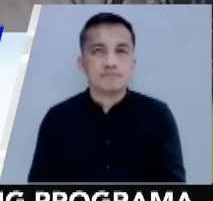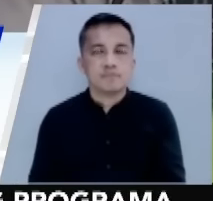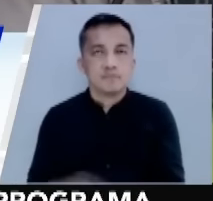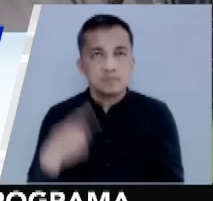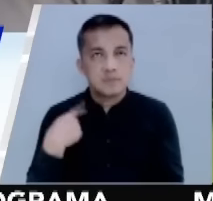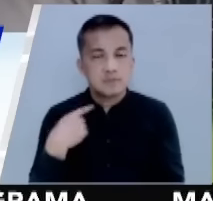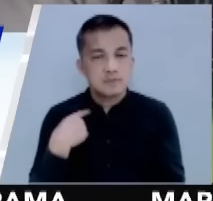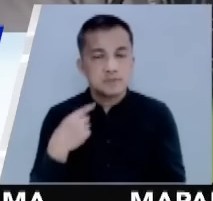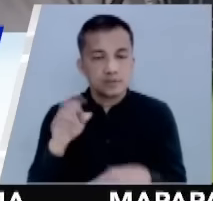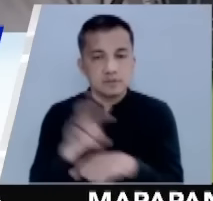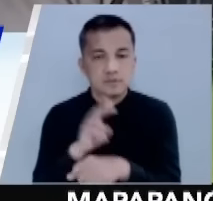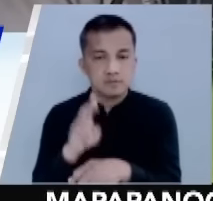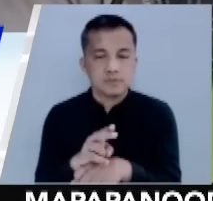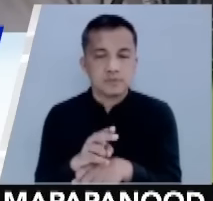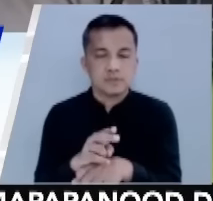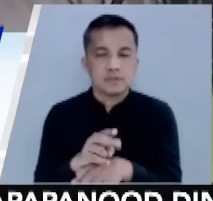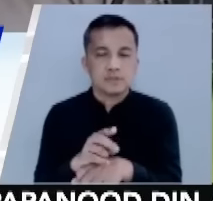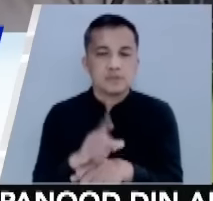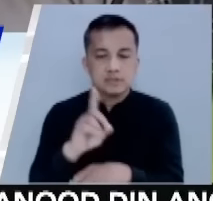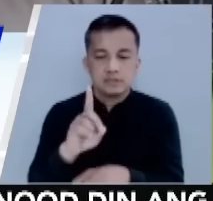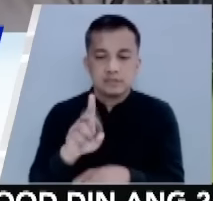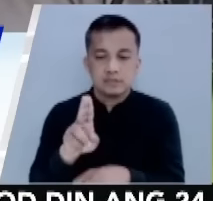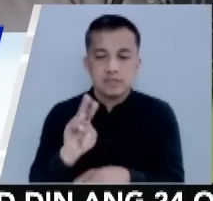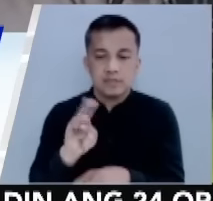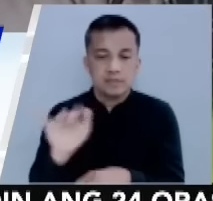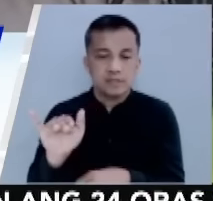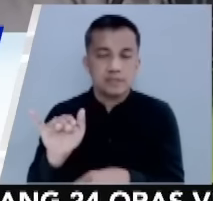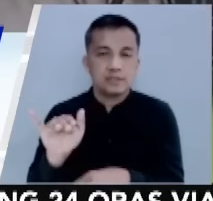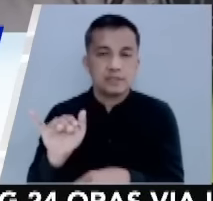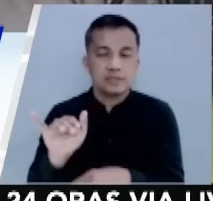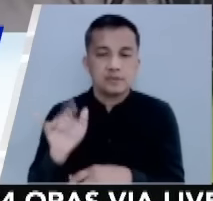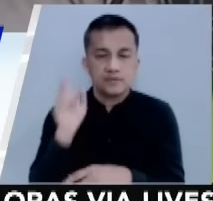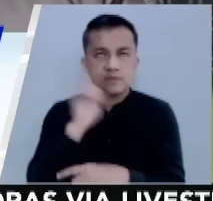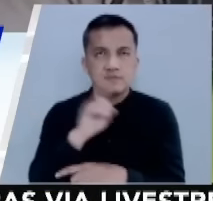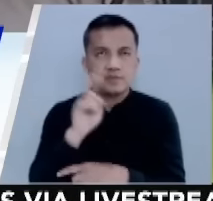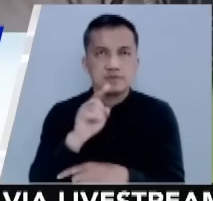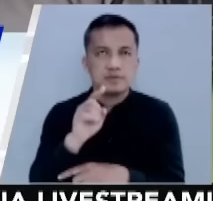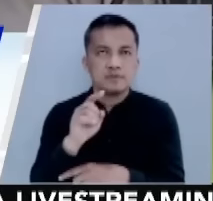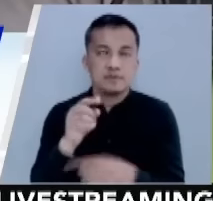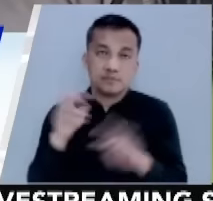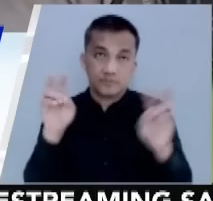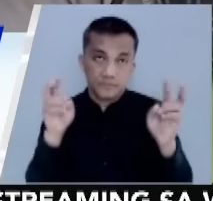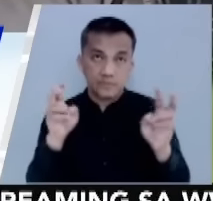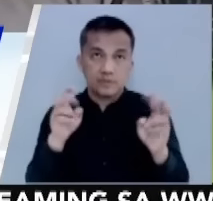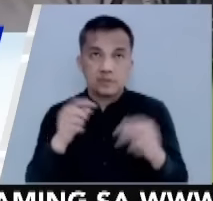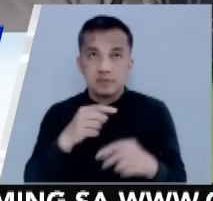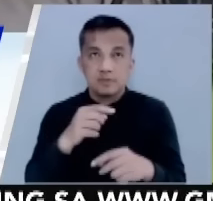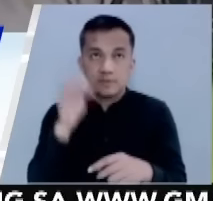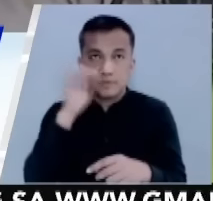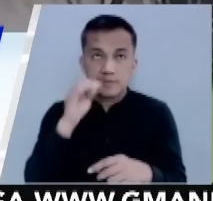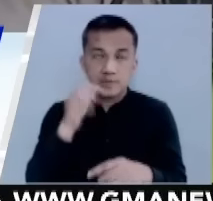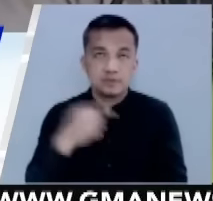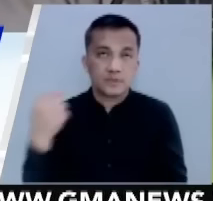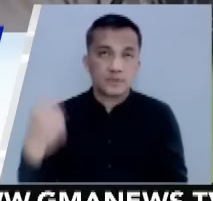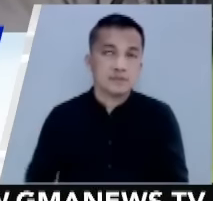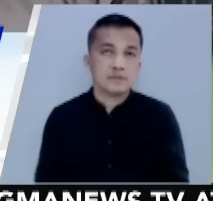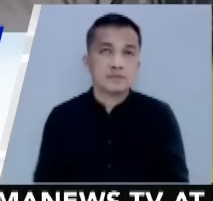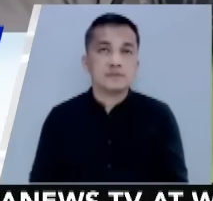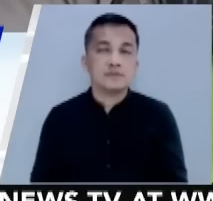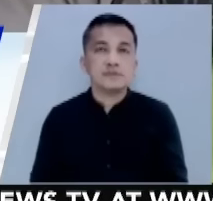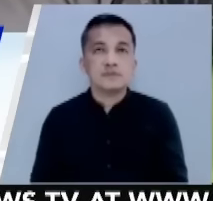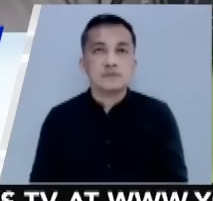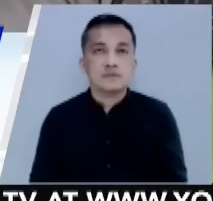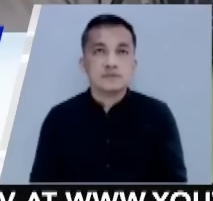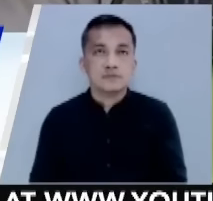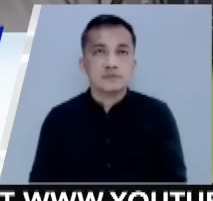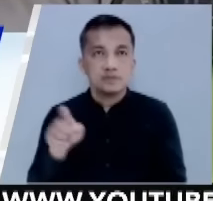ginamit na mga dummies, no? Na mga Filipino, apparently Filipino-Chinese. No? Nandyan ho yan